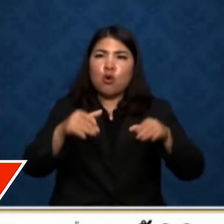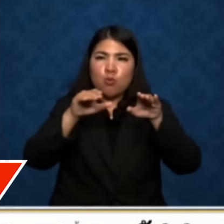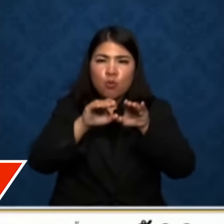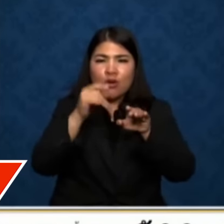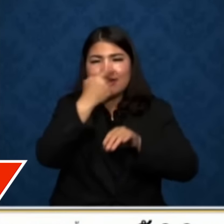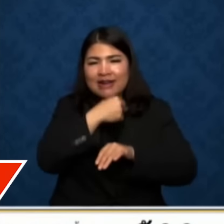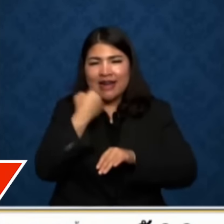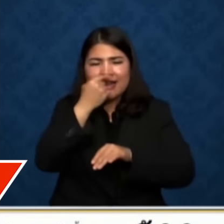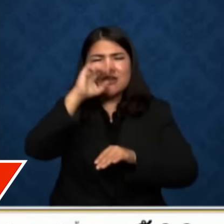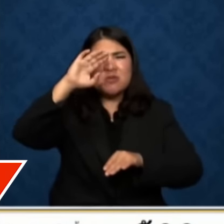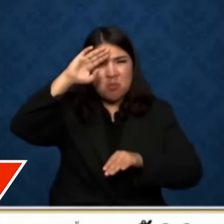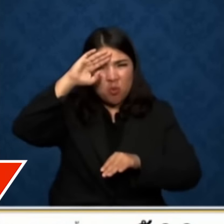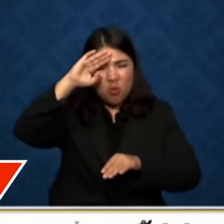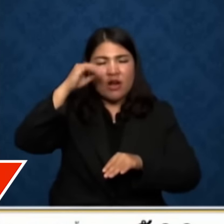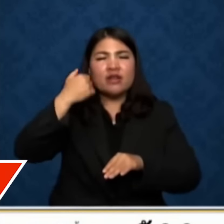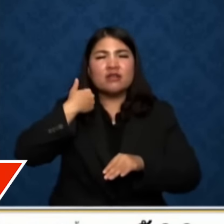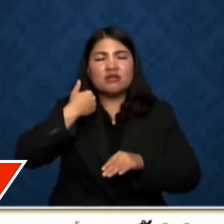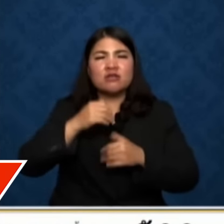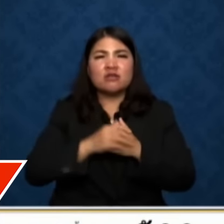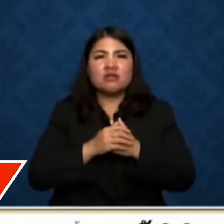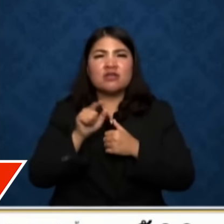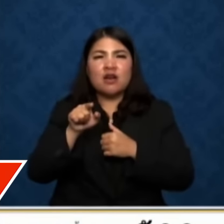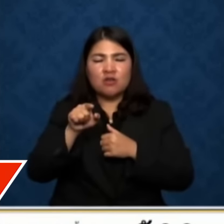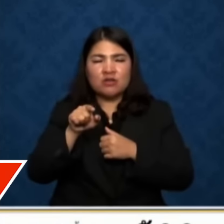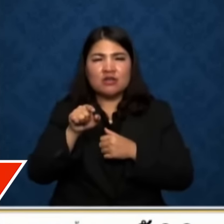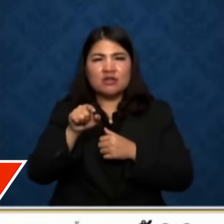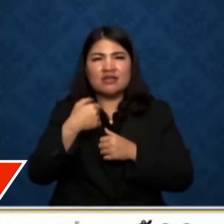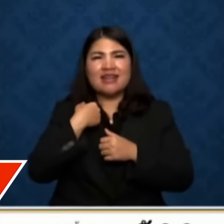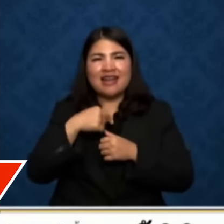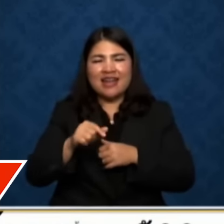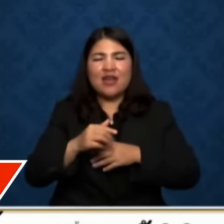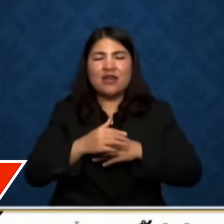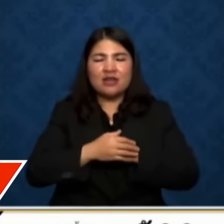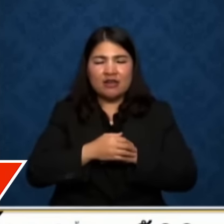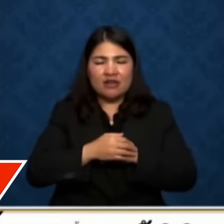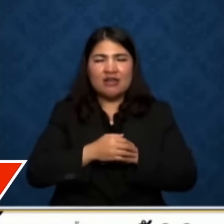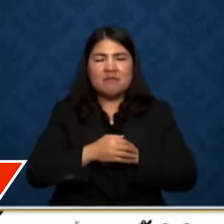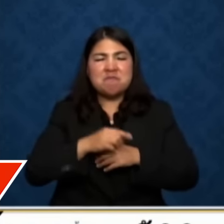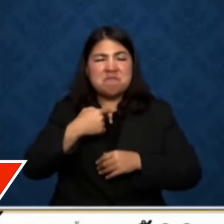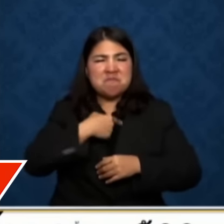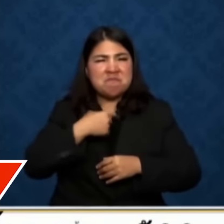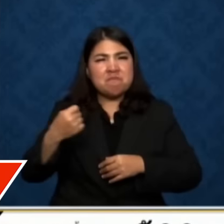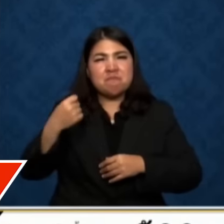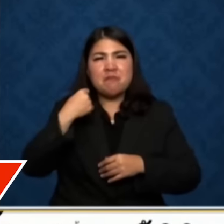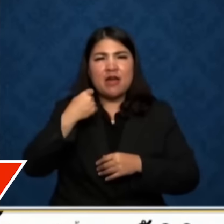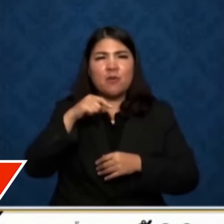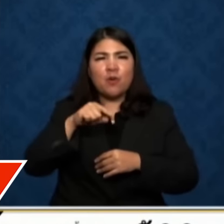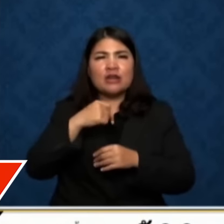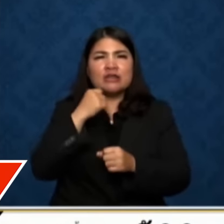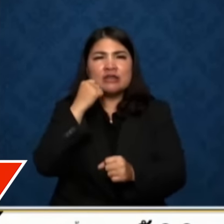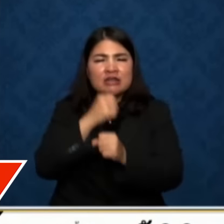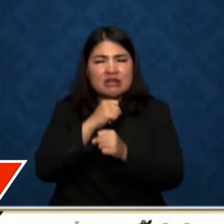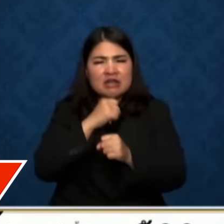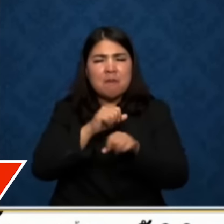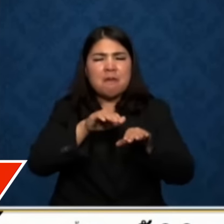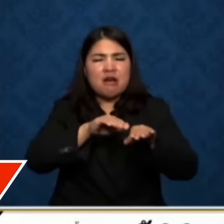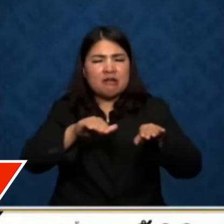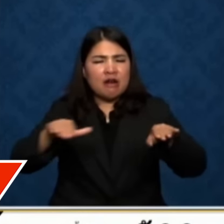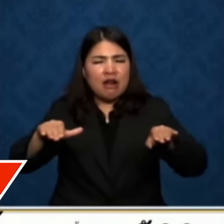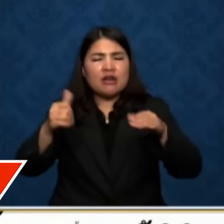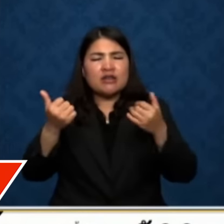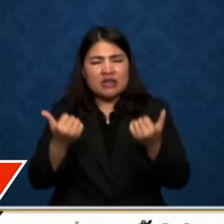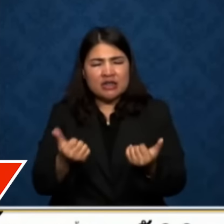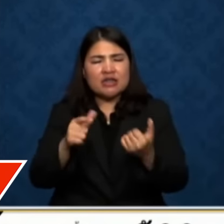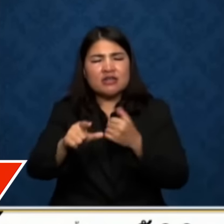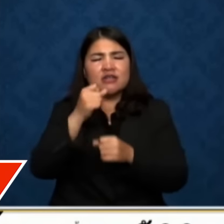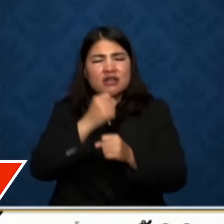หรือป่วยอยู่แล้วในเรือนจำเนี่ยเขาจะได้อบอุ่นใจมั่นใจได้ว่าสิ่งนี้มาตรฐานนี้ได้เกิดขึ้นใ